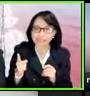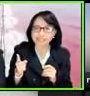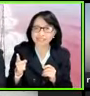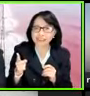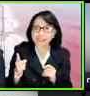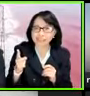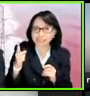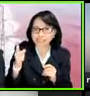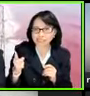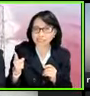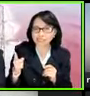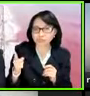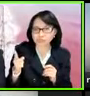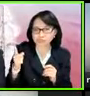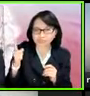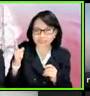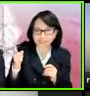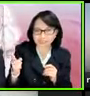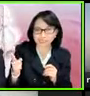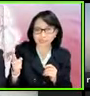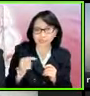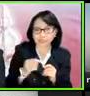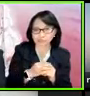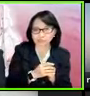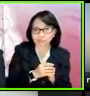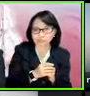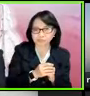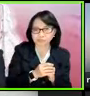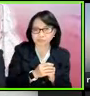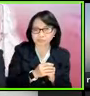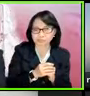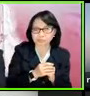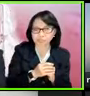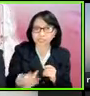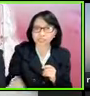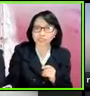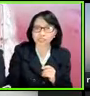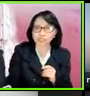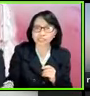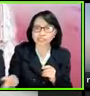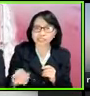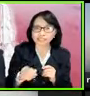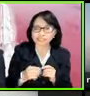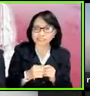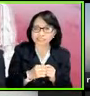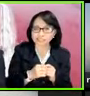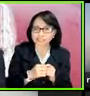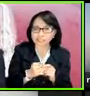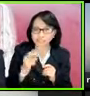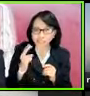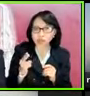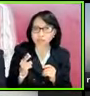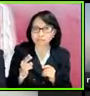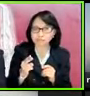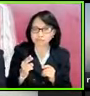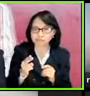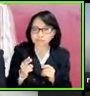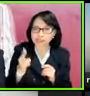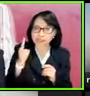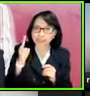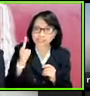Karena Kristus Yesus Kemudian yang